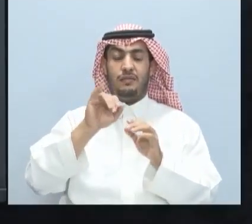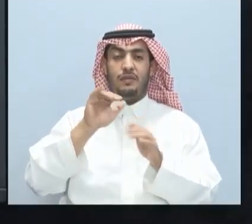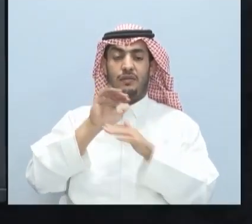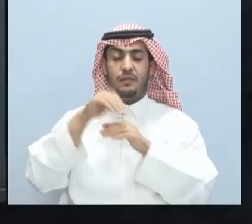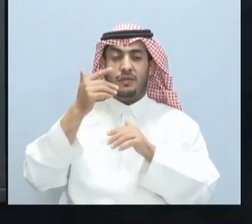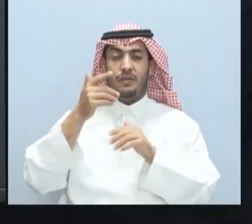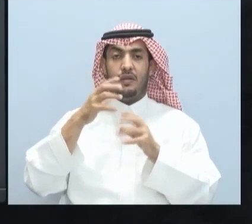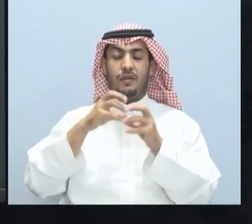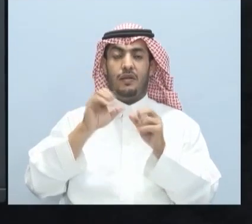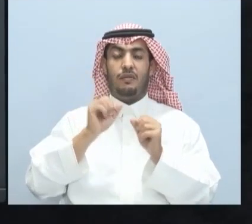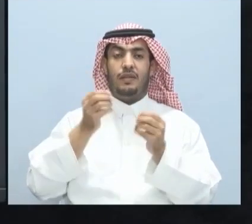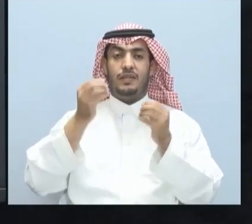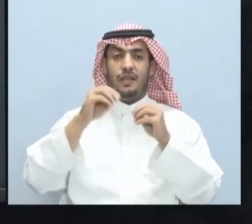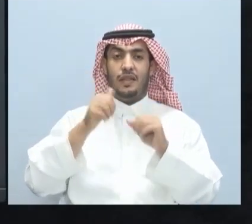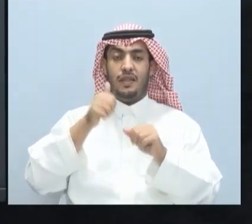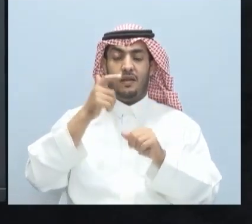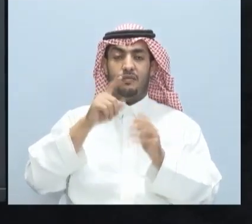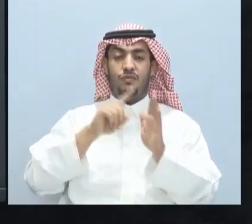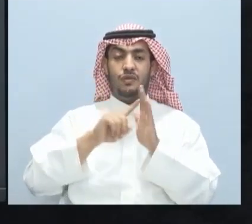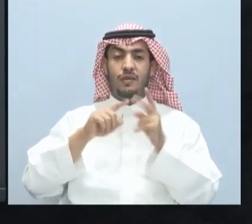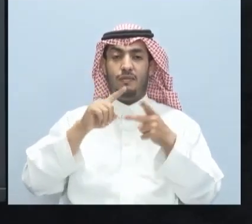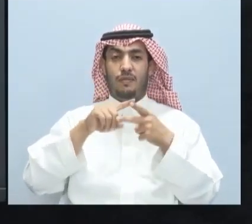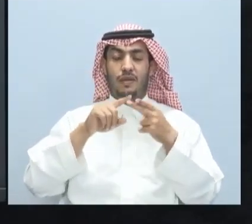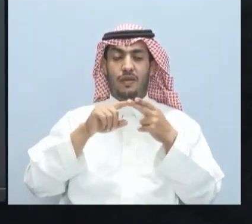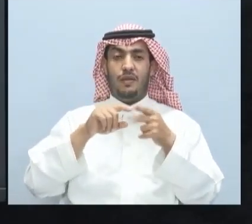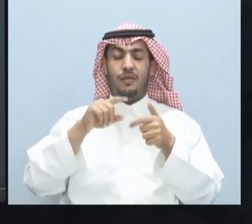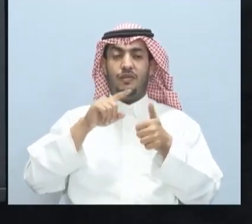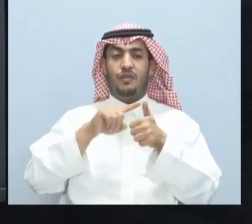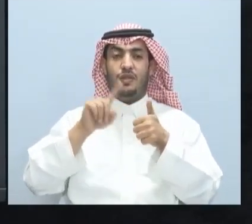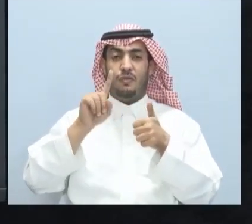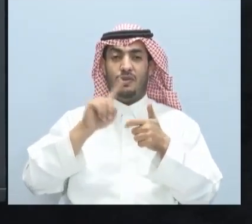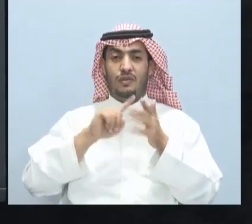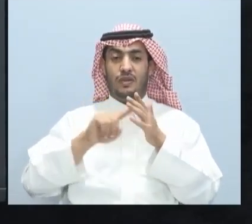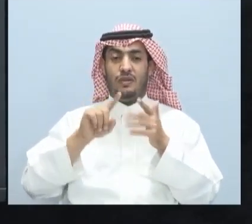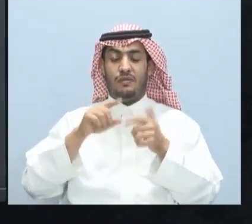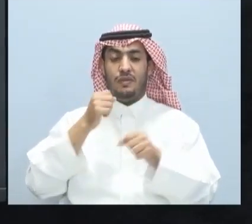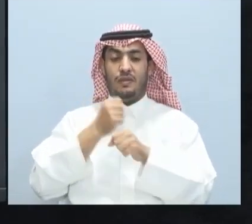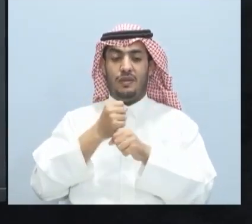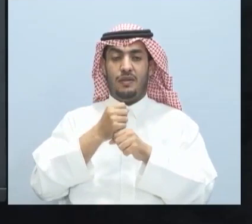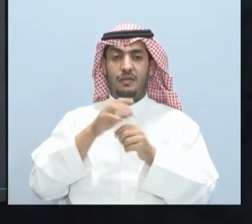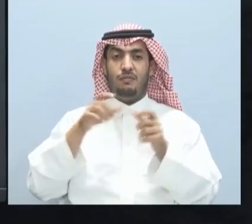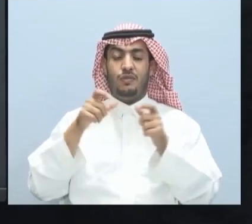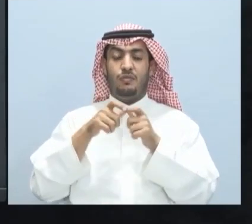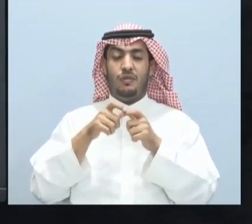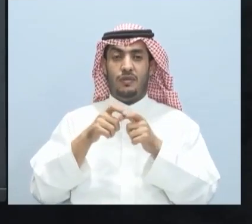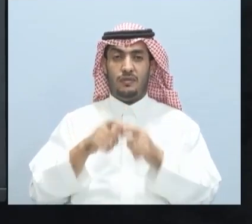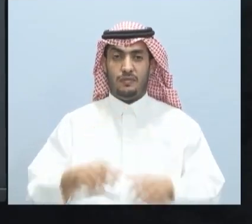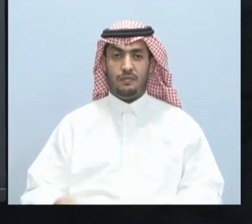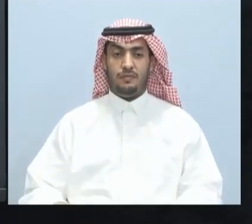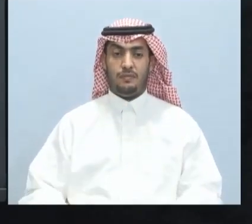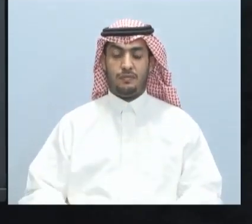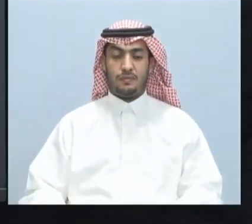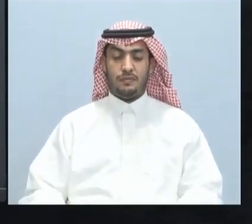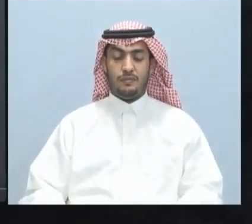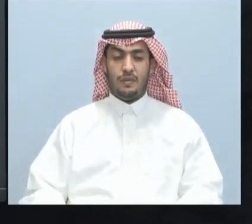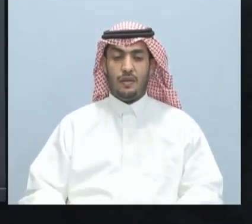القادمه ايضا ستعرف على كيف ان اطبق الشرطان معا الان اطبق شرط واحد لو لاحظت استخدمت سيجما تاو هنا سيجما تاو